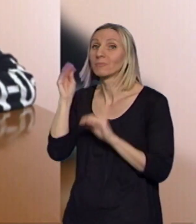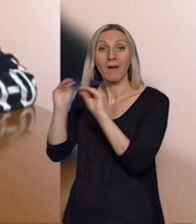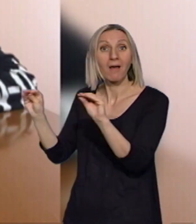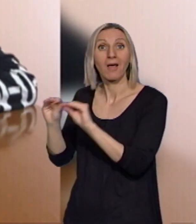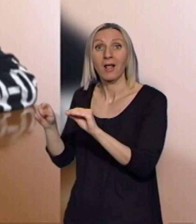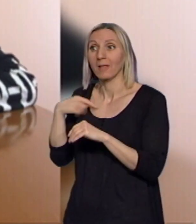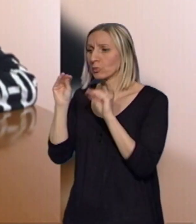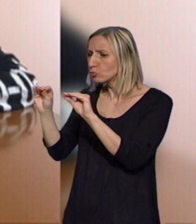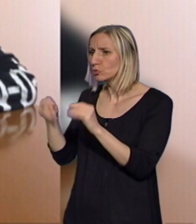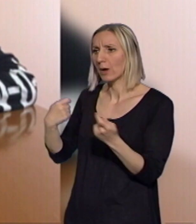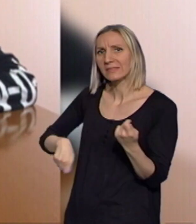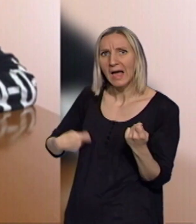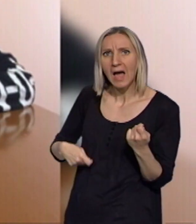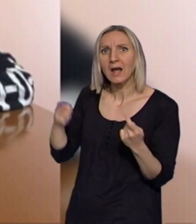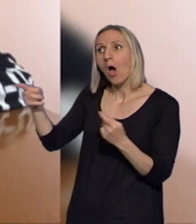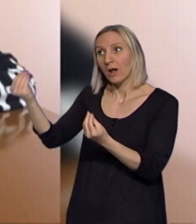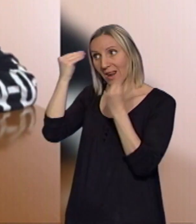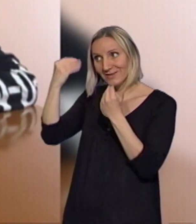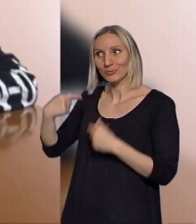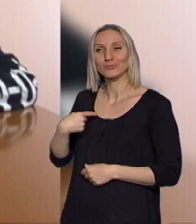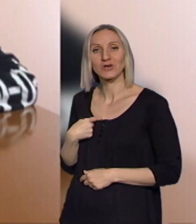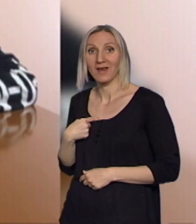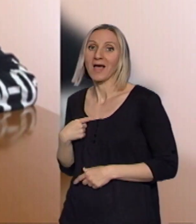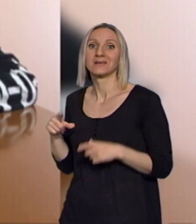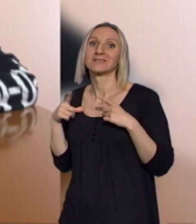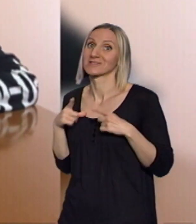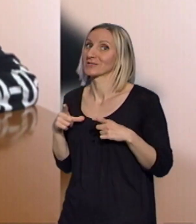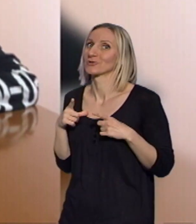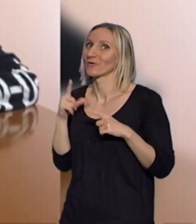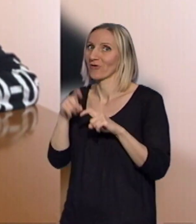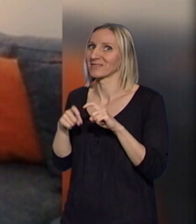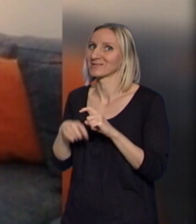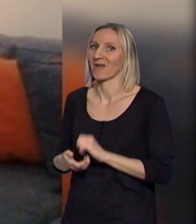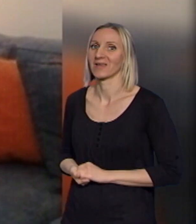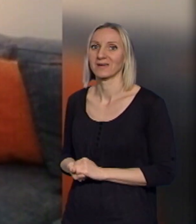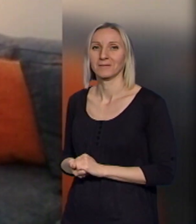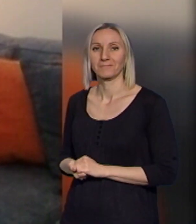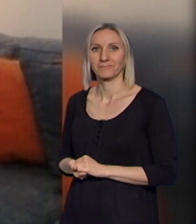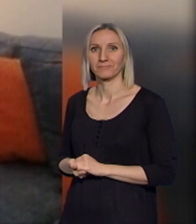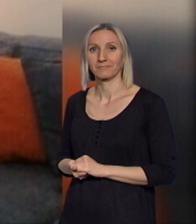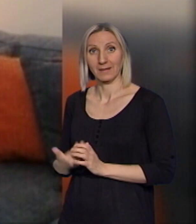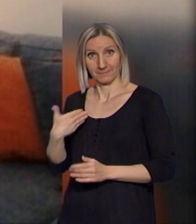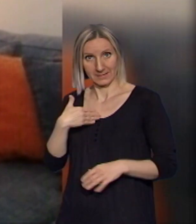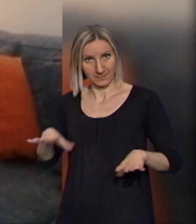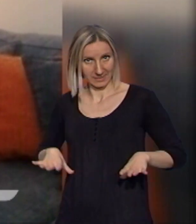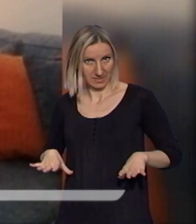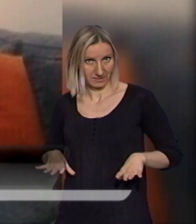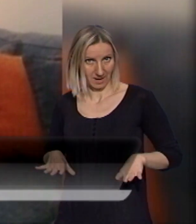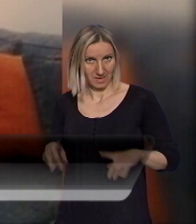učimo da svira gitaru, a ona nas neke životne lekcije. Ja kao tetka,